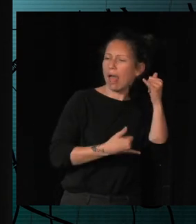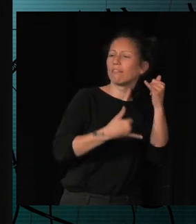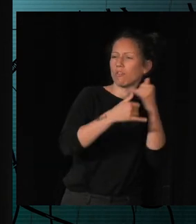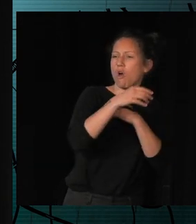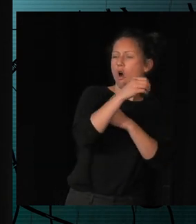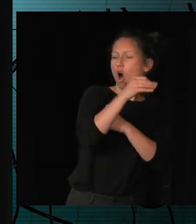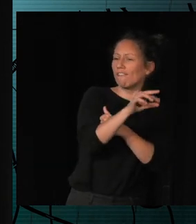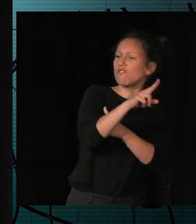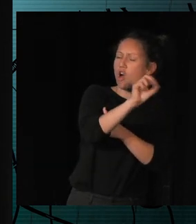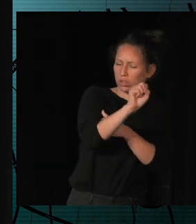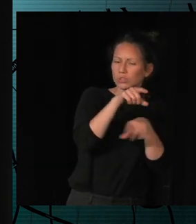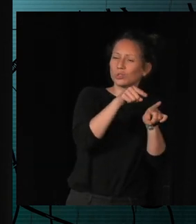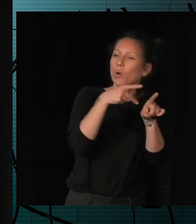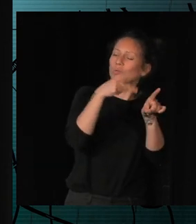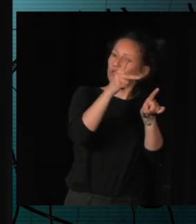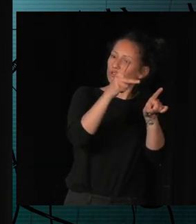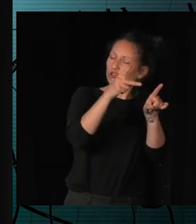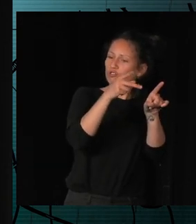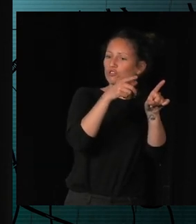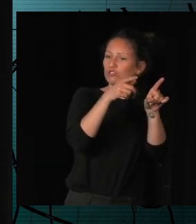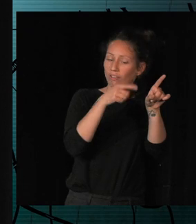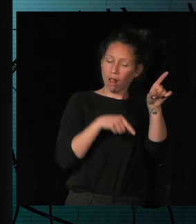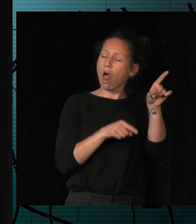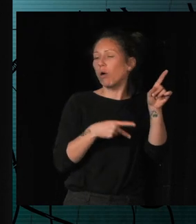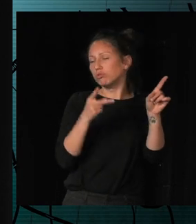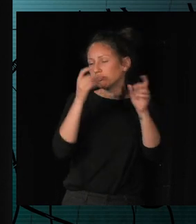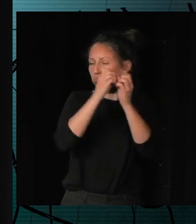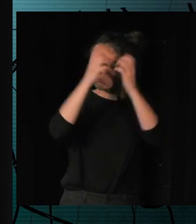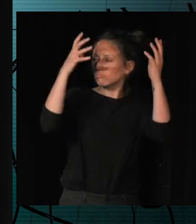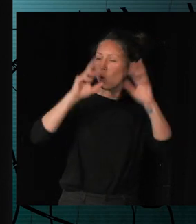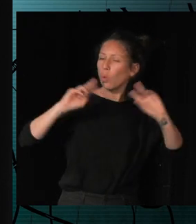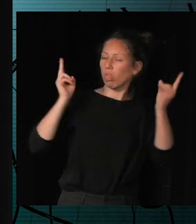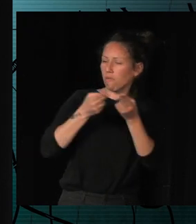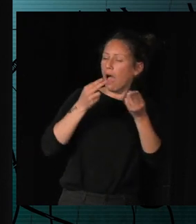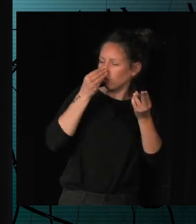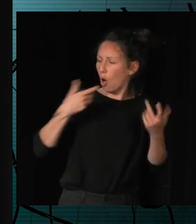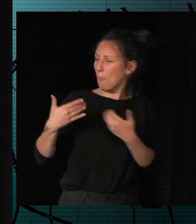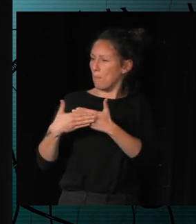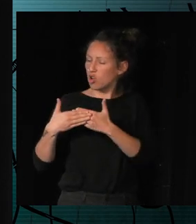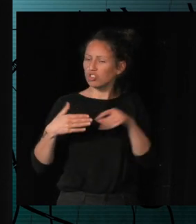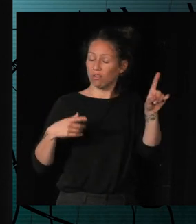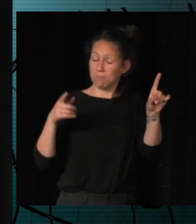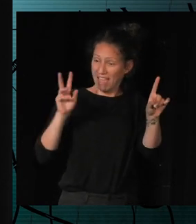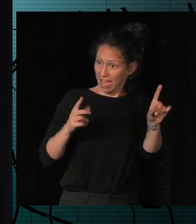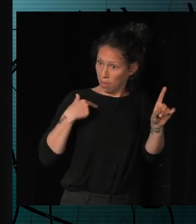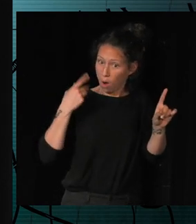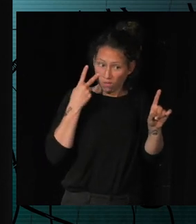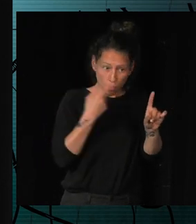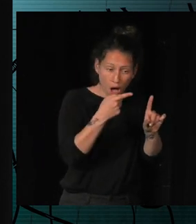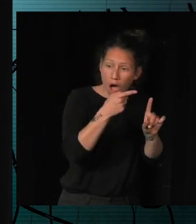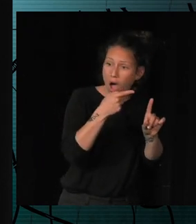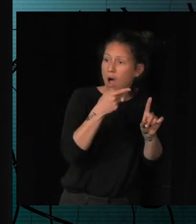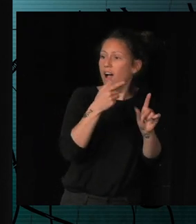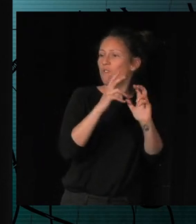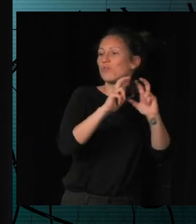développement de l'univers mais Last of Us j'étais en mode bah c'est bien fait mais en fait j'ai loué au jeu je trouve que c'est c'est mieux mais du coup j'étais en mode c'est trop bien pour les gens qui